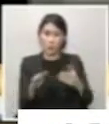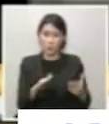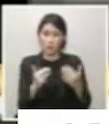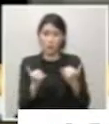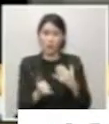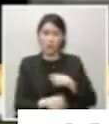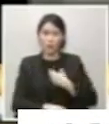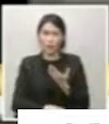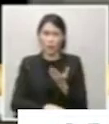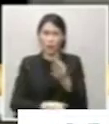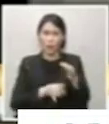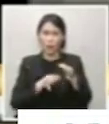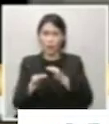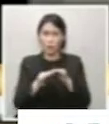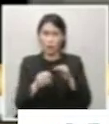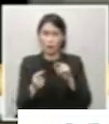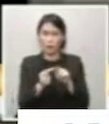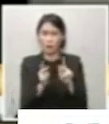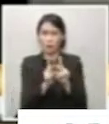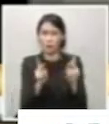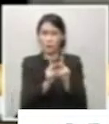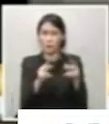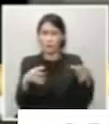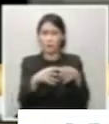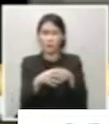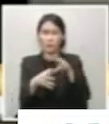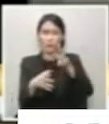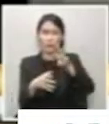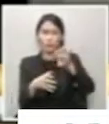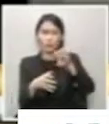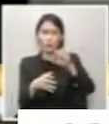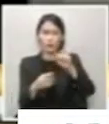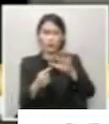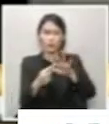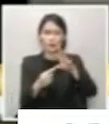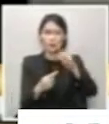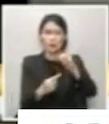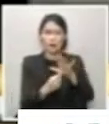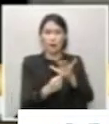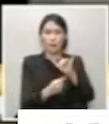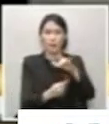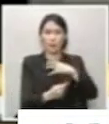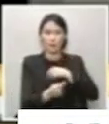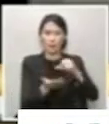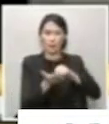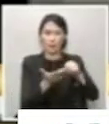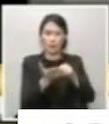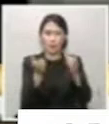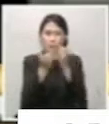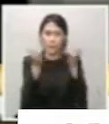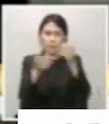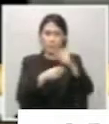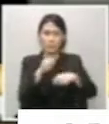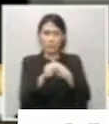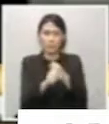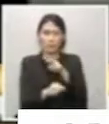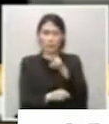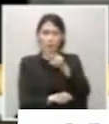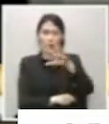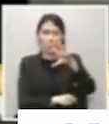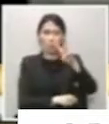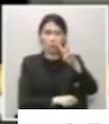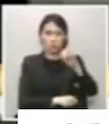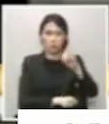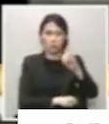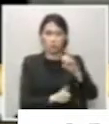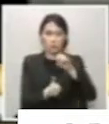อตั้งกรรมาธิการวิสามัญพิจารณาศึกษาแนวทางการแก้ไขรัฐธรรมนูญปี2560ซึ่งเสนอโ